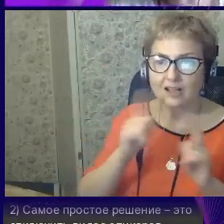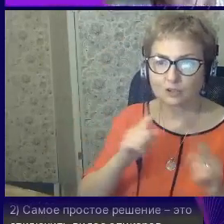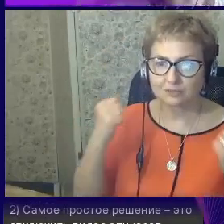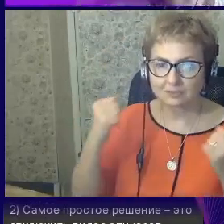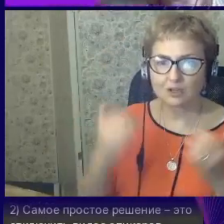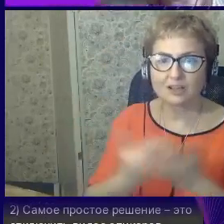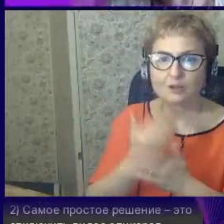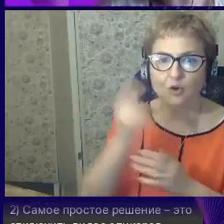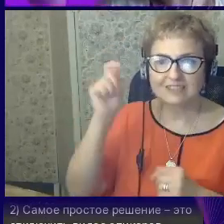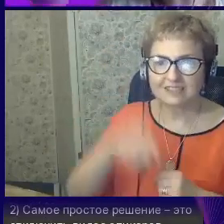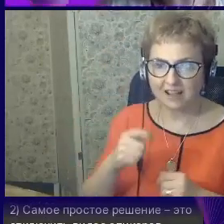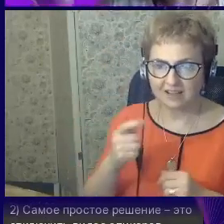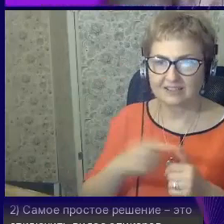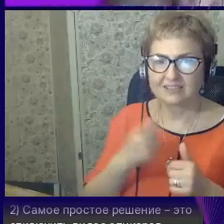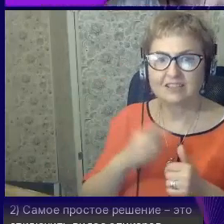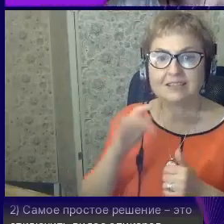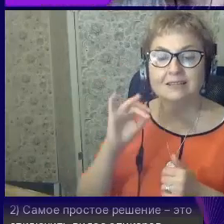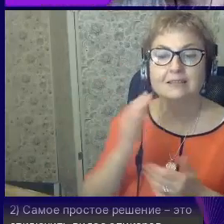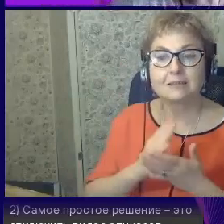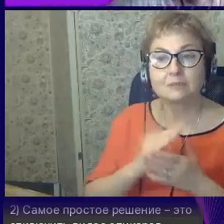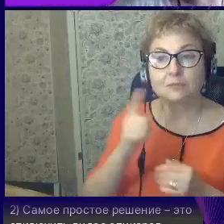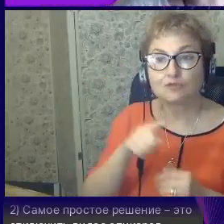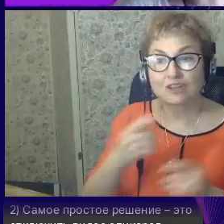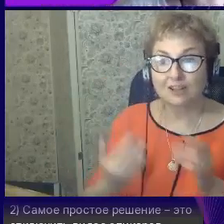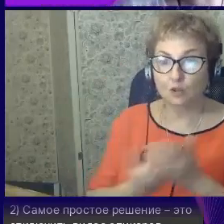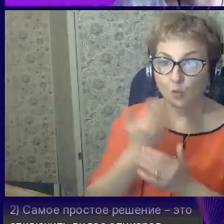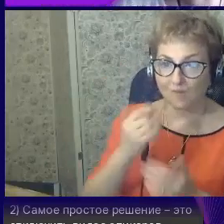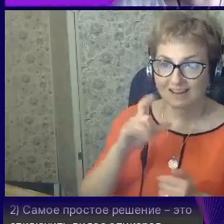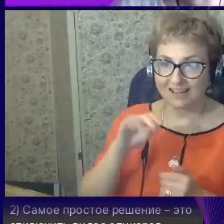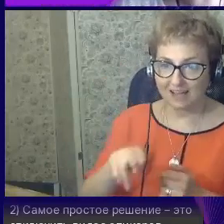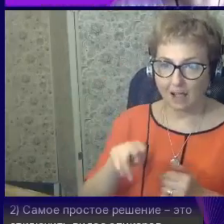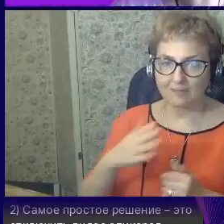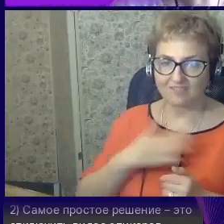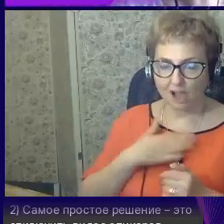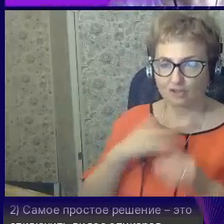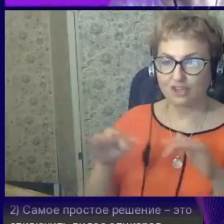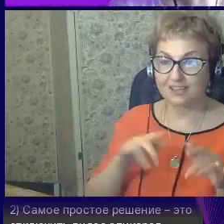спорт. Новый старт». «Новый старт» он называется именно потому, что это новый этап нашей деятельности.